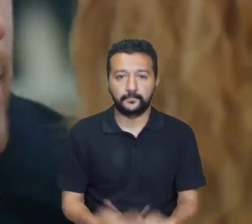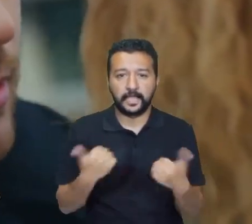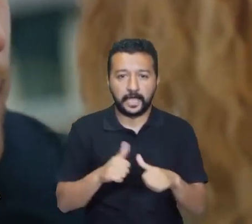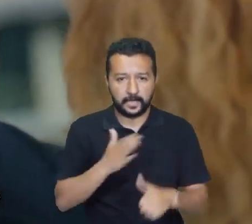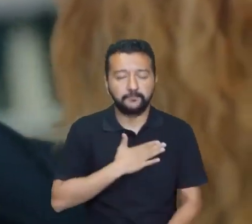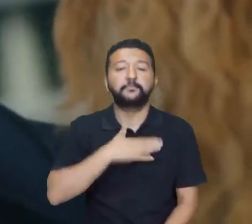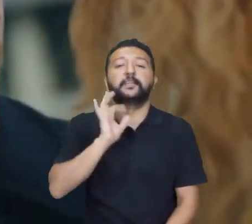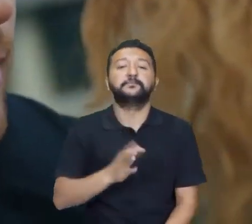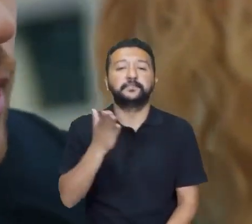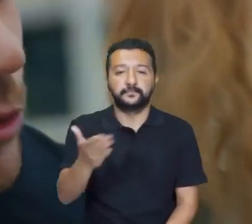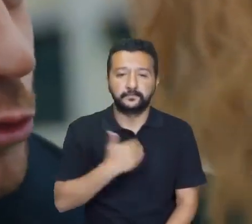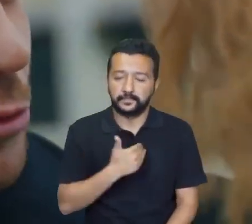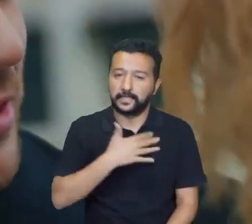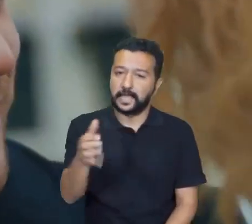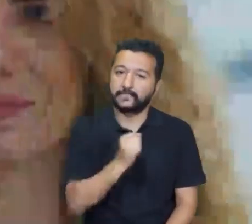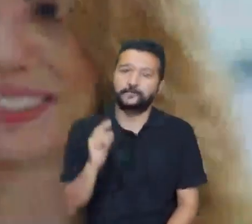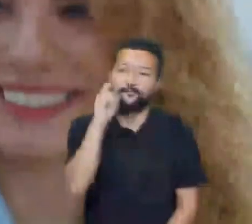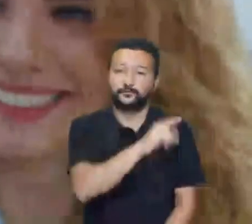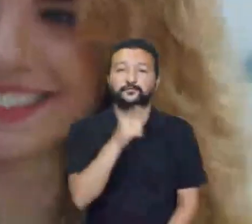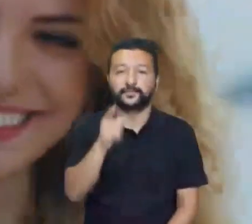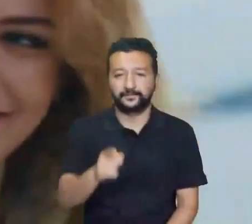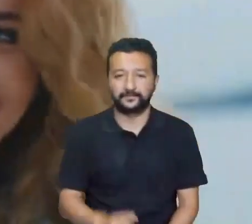Karım değil misin? Alır götürürmüş.